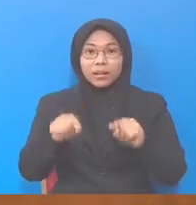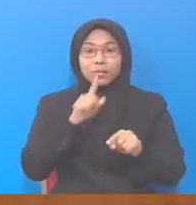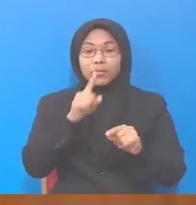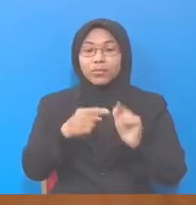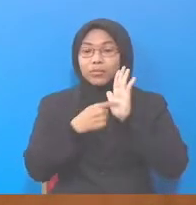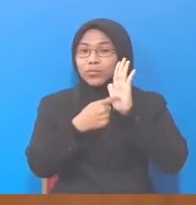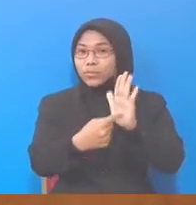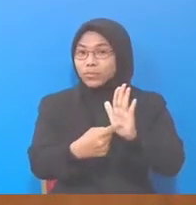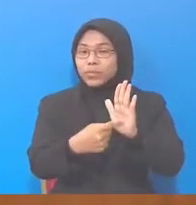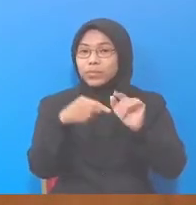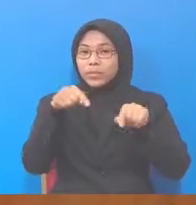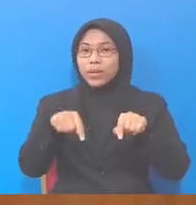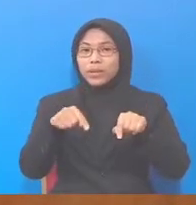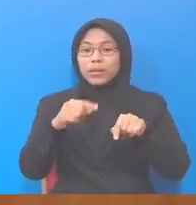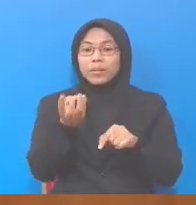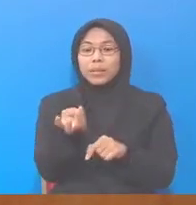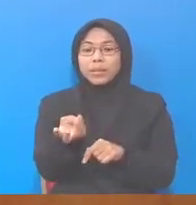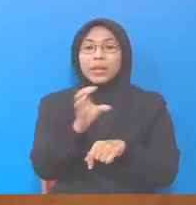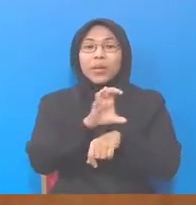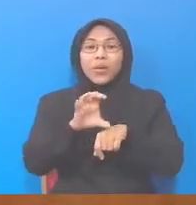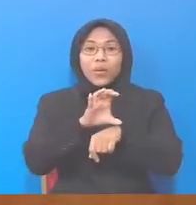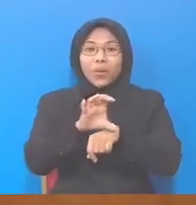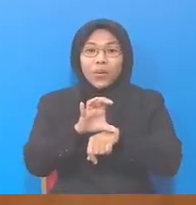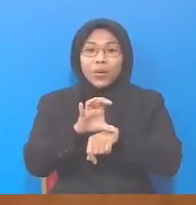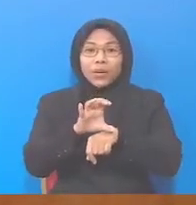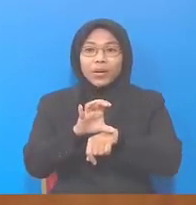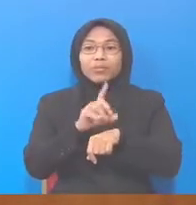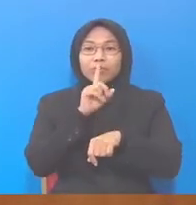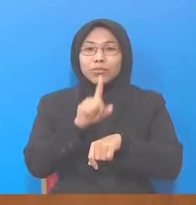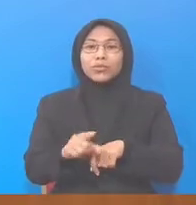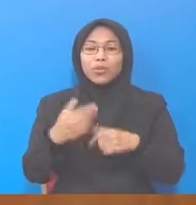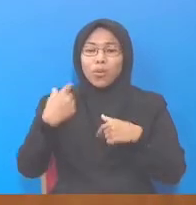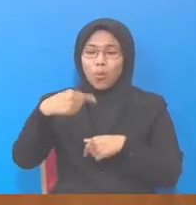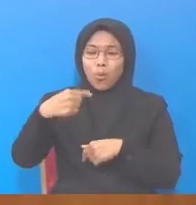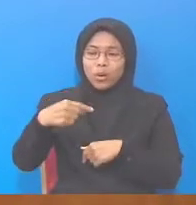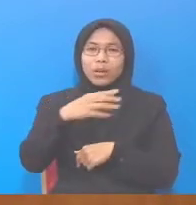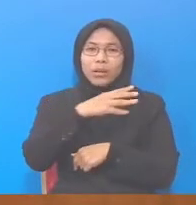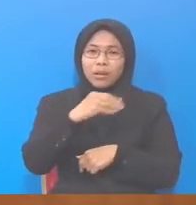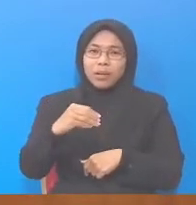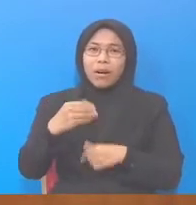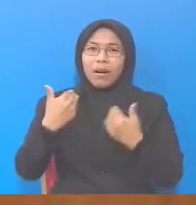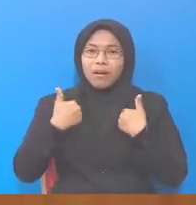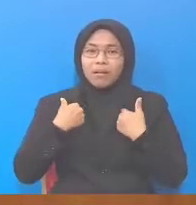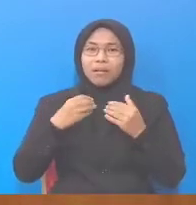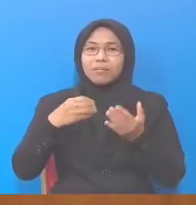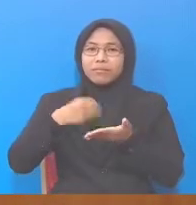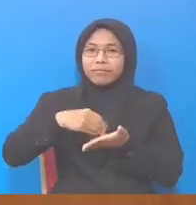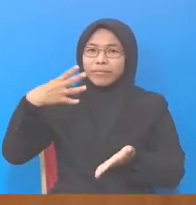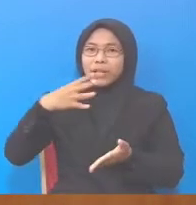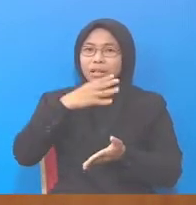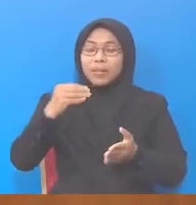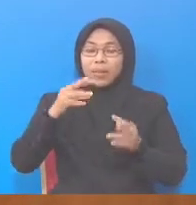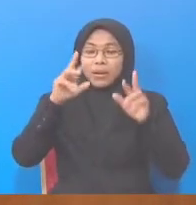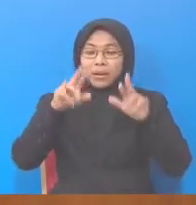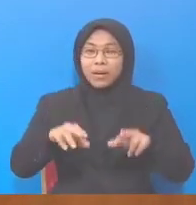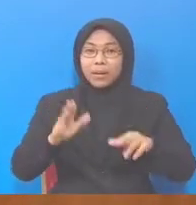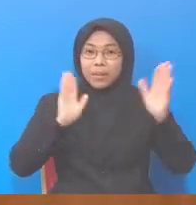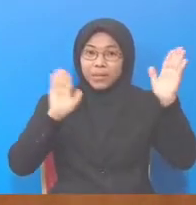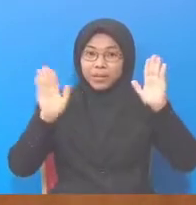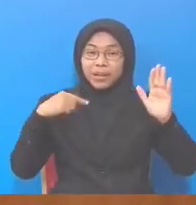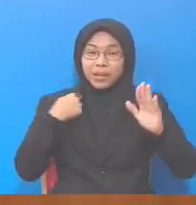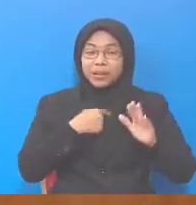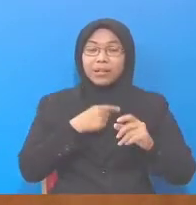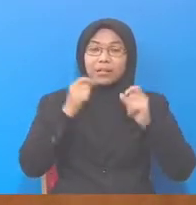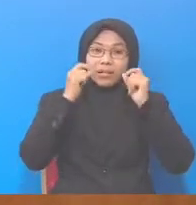ini menunjukkan bahwa biji Koko kita adalah ya bermutu tinggi tetapi rakyat negara kita sama ada